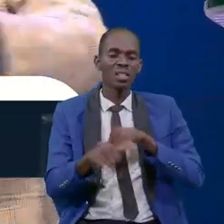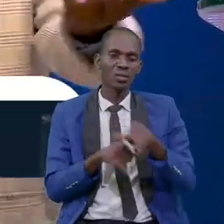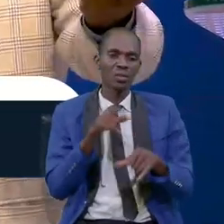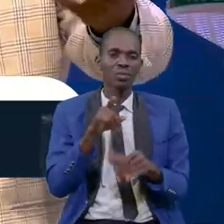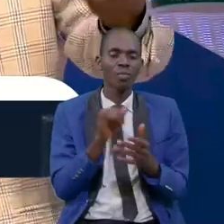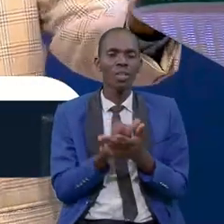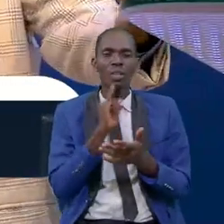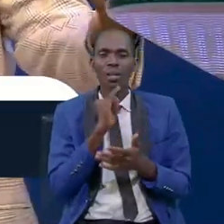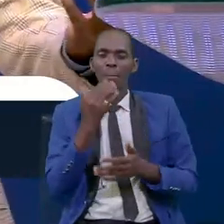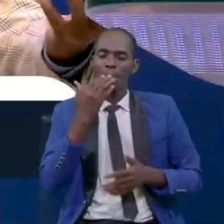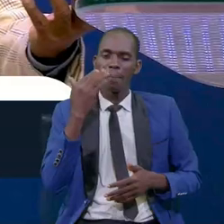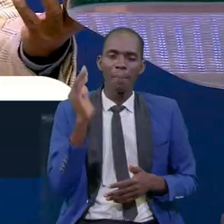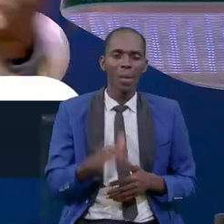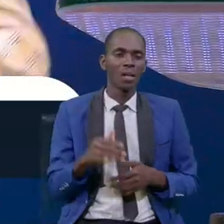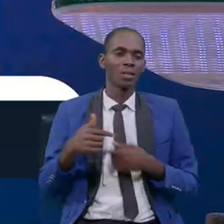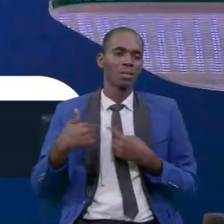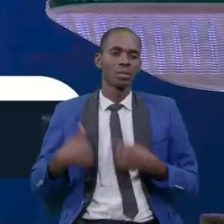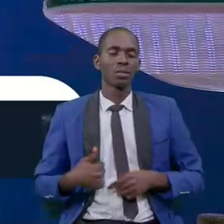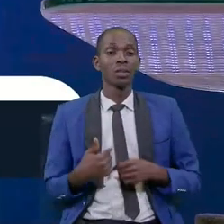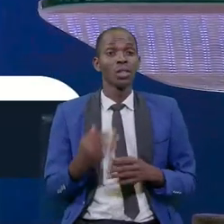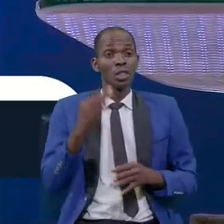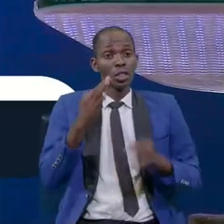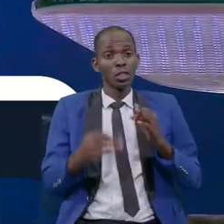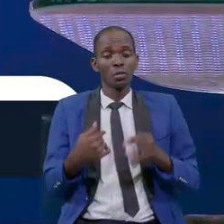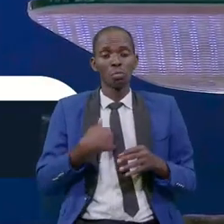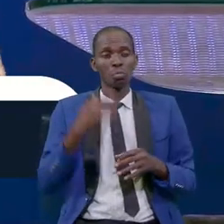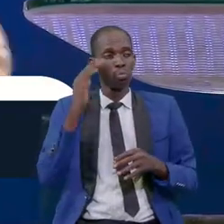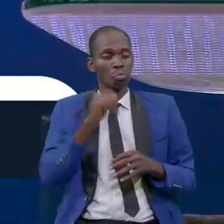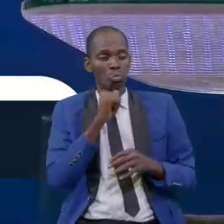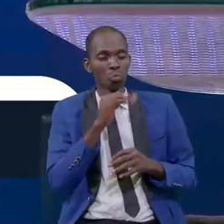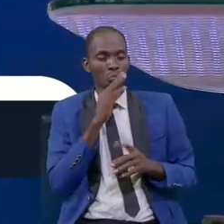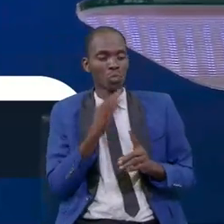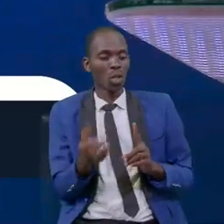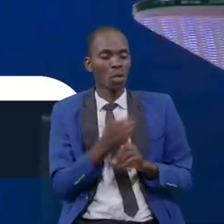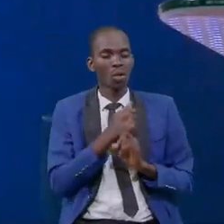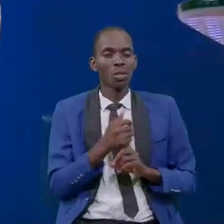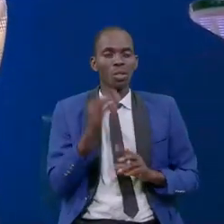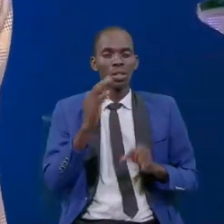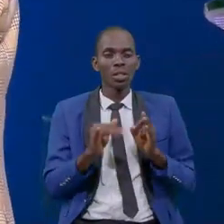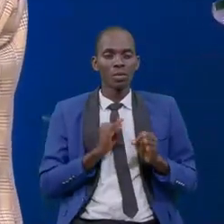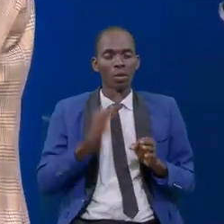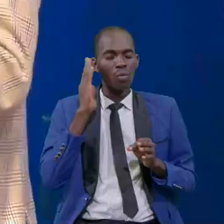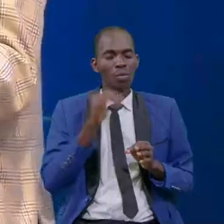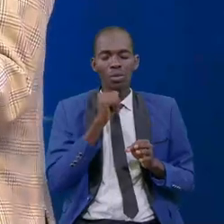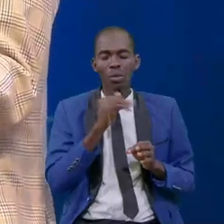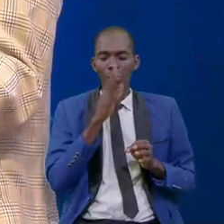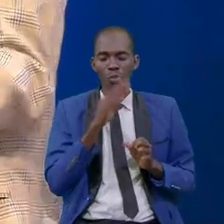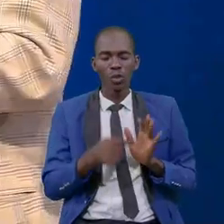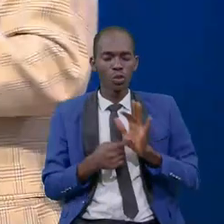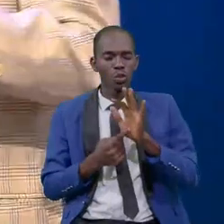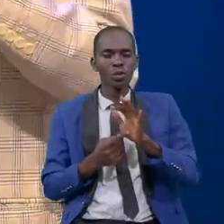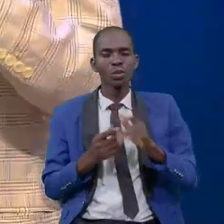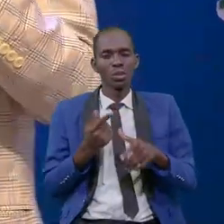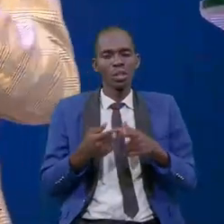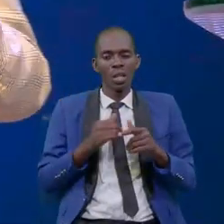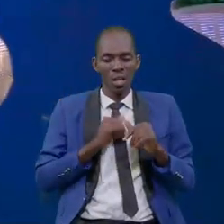impur. Si je ne serai pas pris, si je ne serai pas retrouvé, si je ne serai pas découvert,